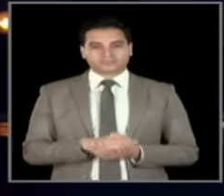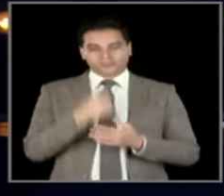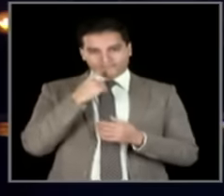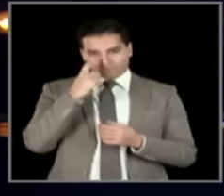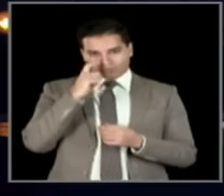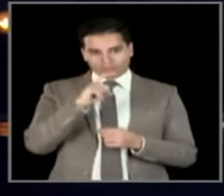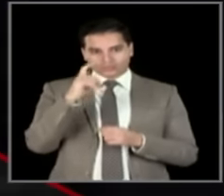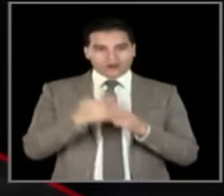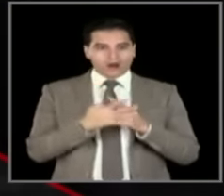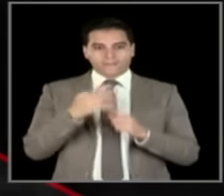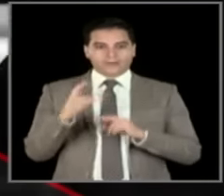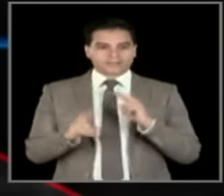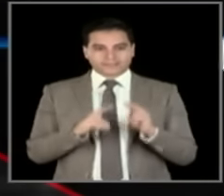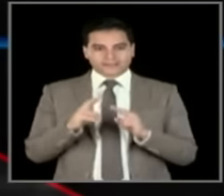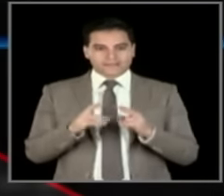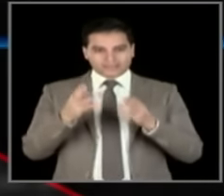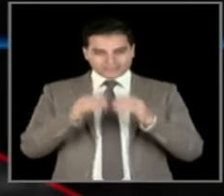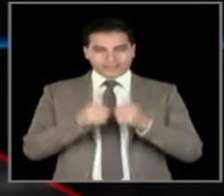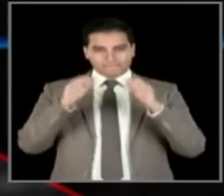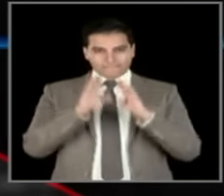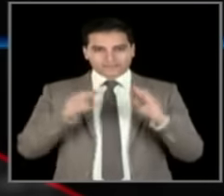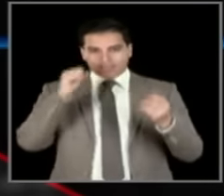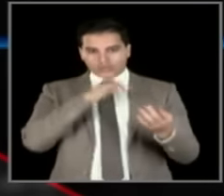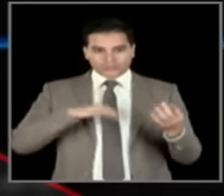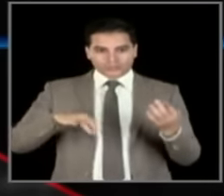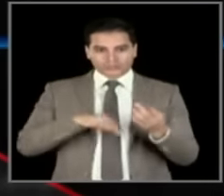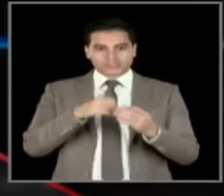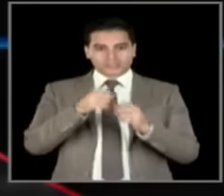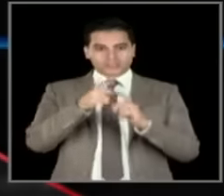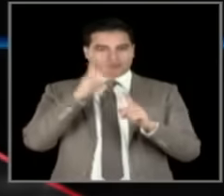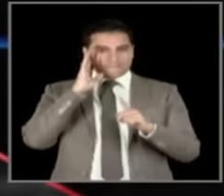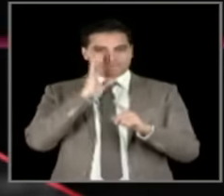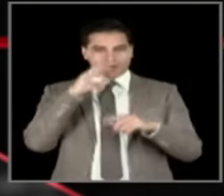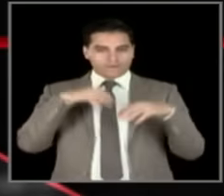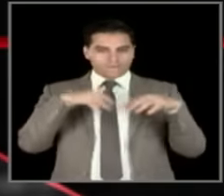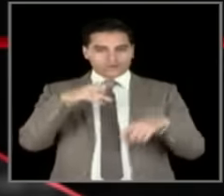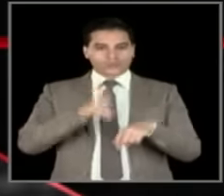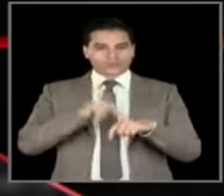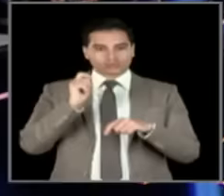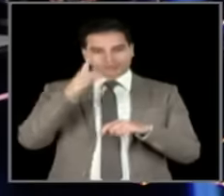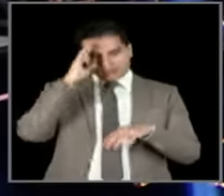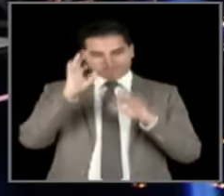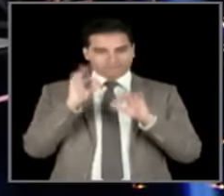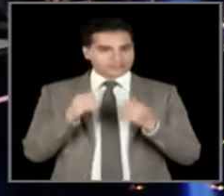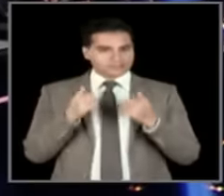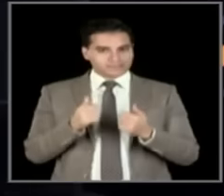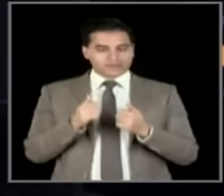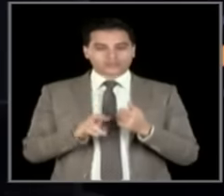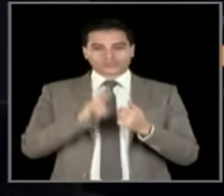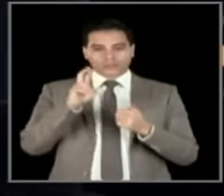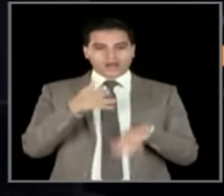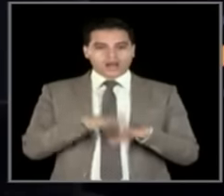فقرة الفنون أربع أسئلة: سينما ومسرح، أغاني وموسيقى، لوحات ومعالم، وسرعة البديهة.